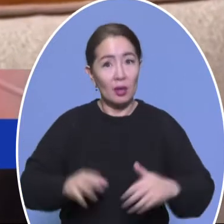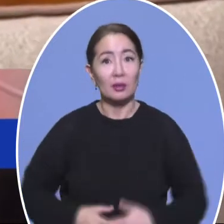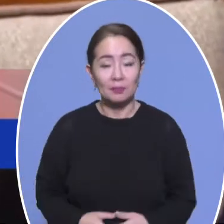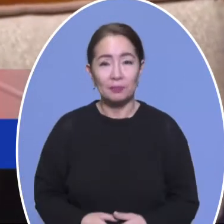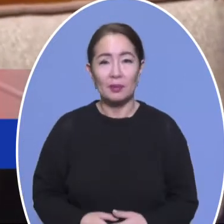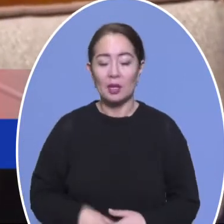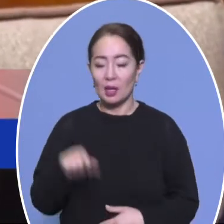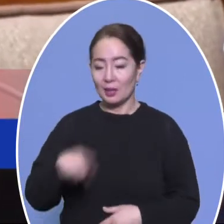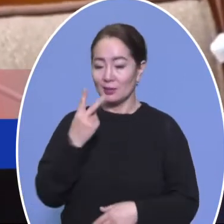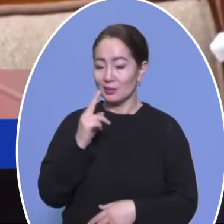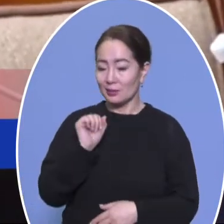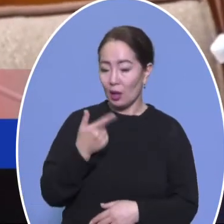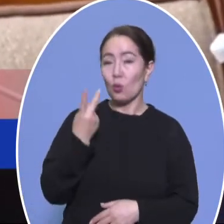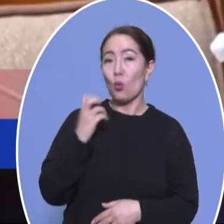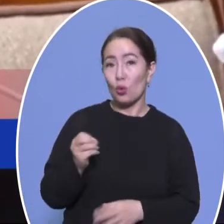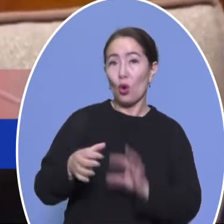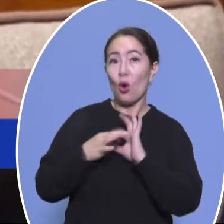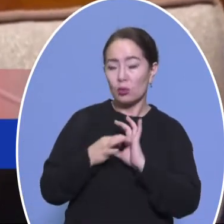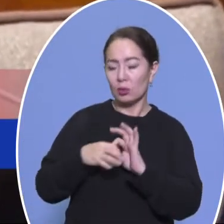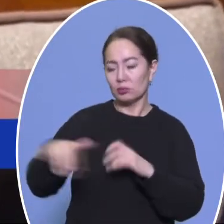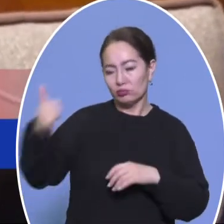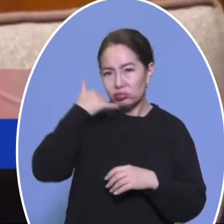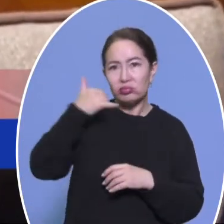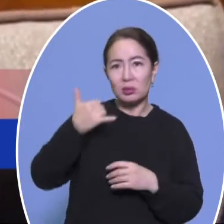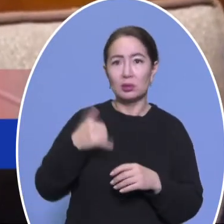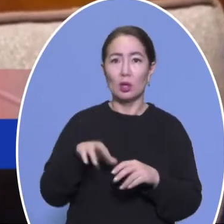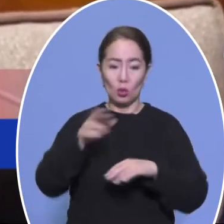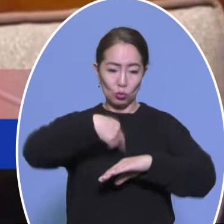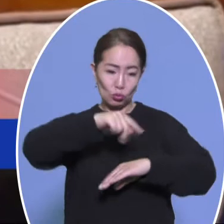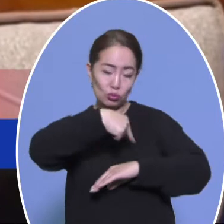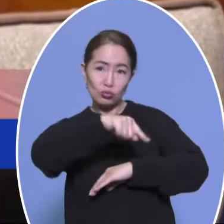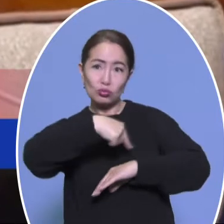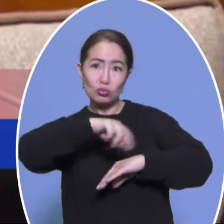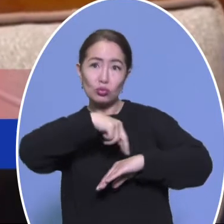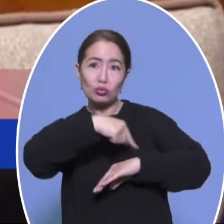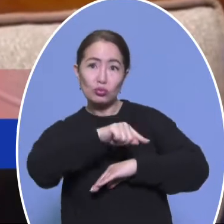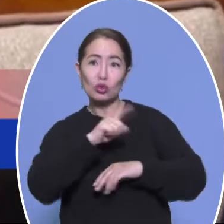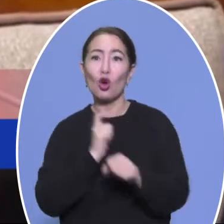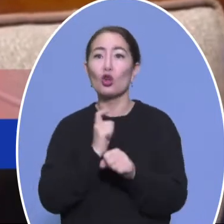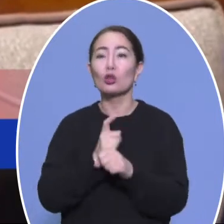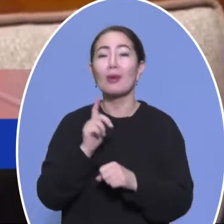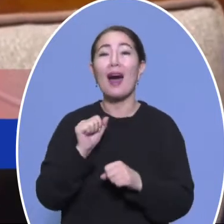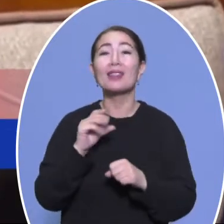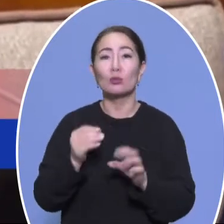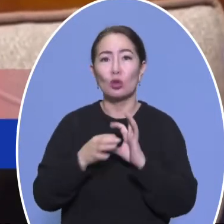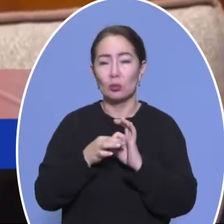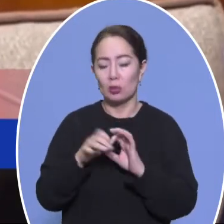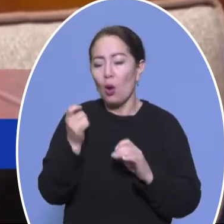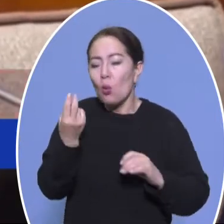цаг үеийн давтамжтай ирсэн дуудлага мэдээлэл бол дүүргийн хөдөлмөр халамж үйлчилгээний хэлцтэй холбоотой хүн